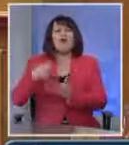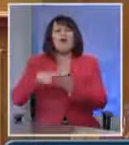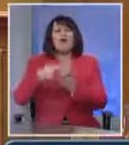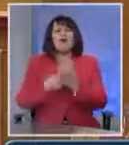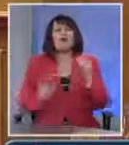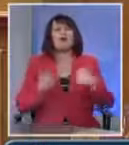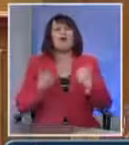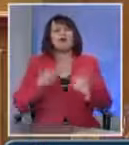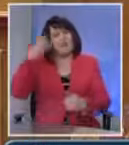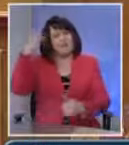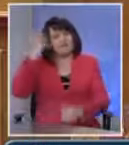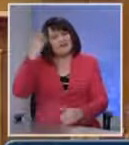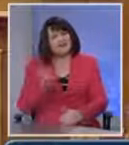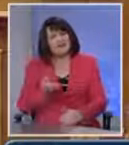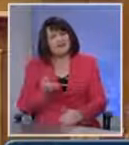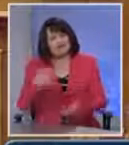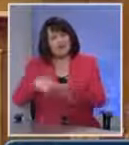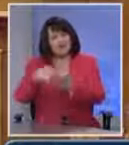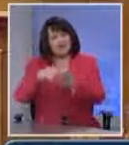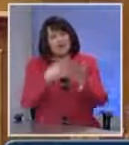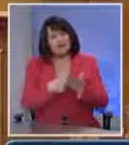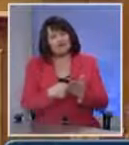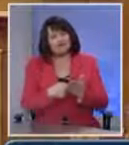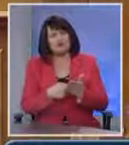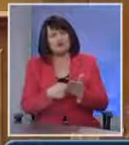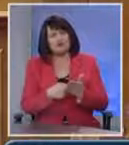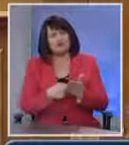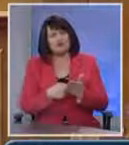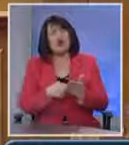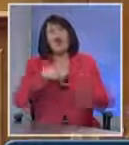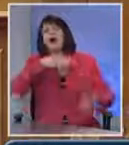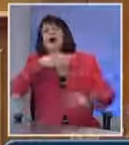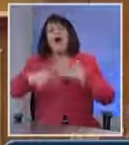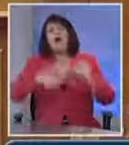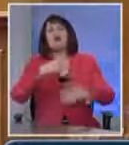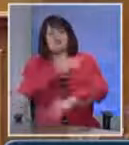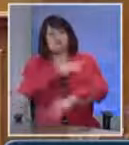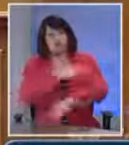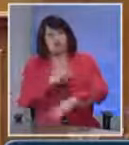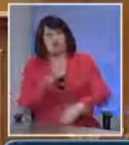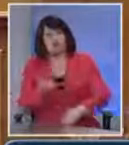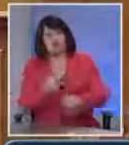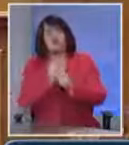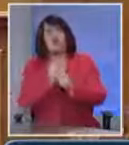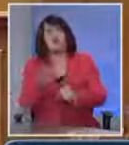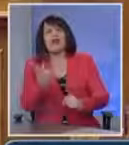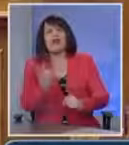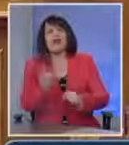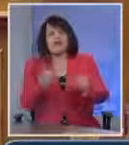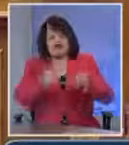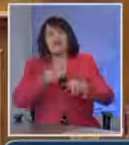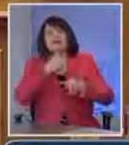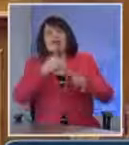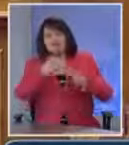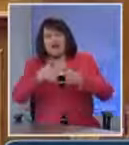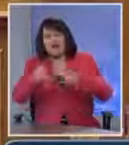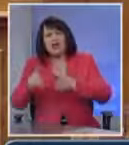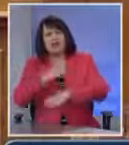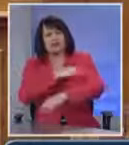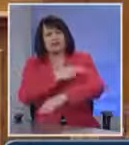επιστήμονες. Είναι προοδευτικό το χάος στα νοσοκομεία, η απουσία φαρμάκων, τα ράτζα.